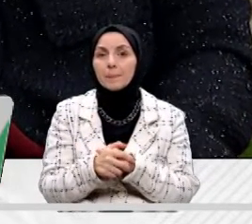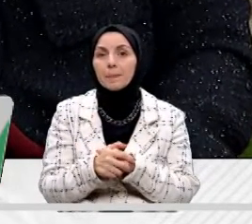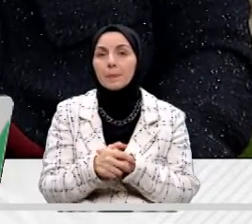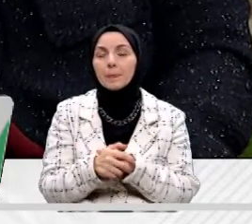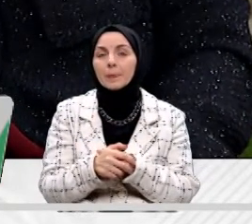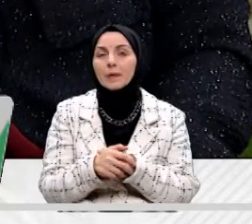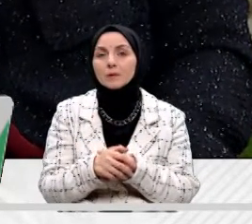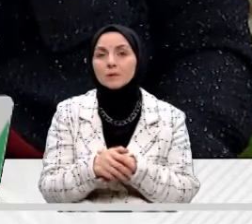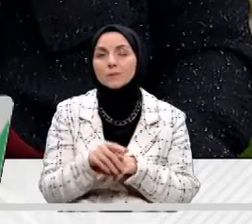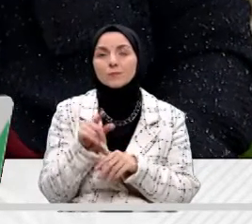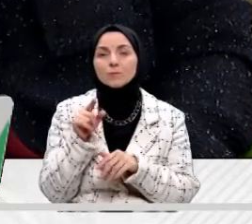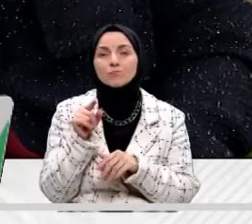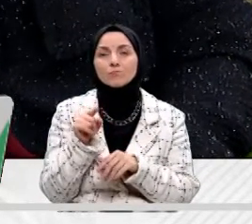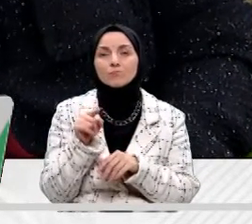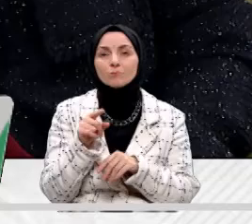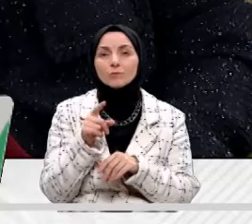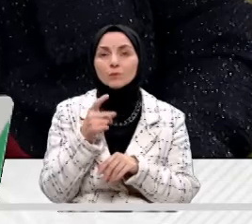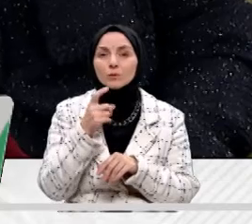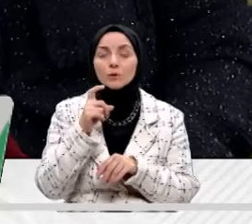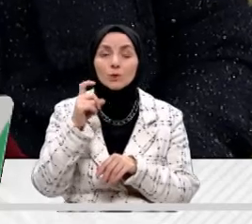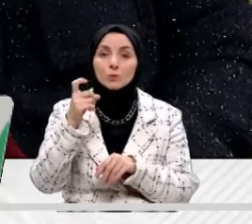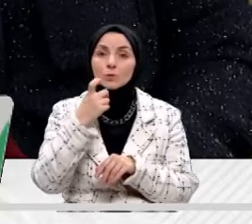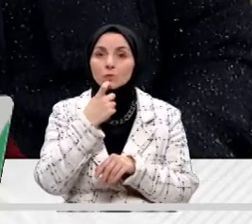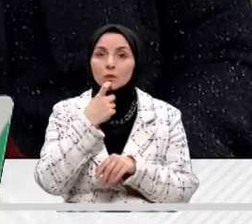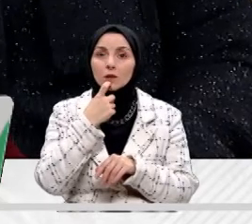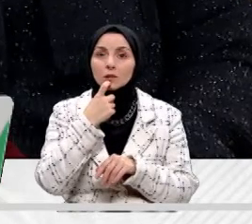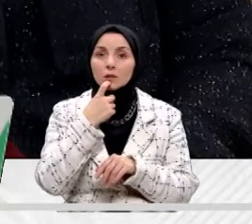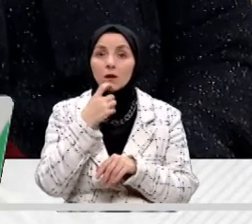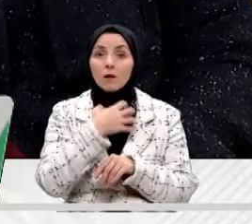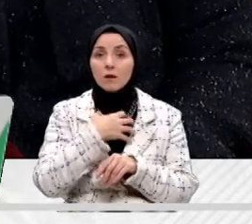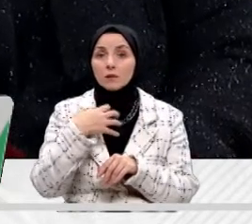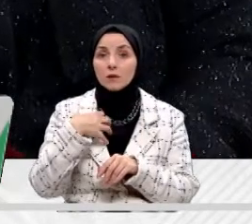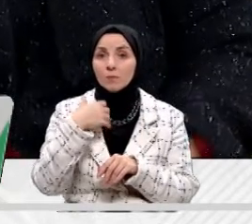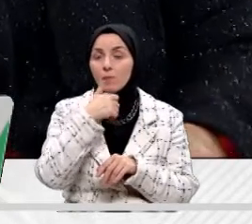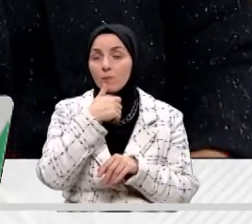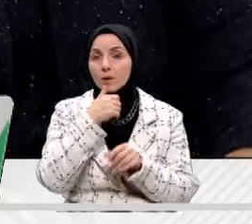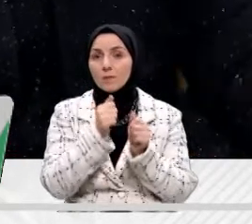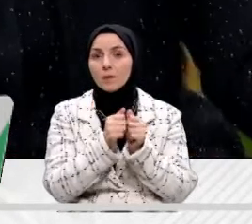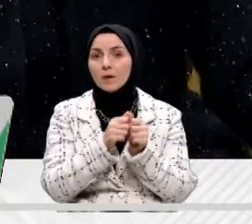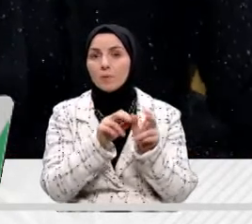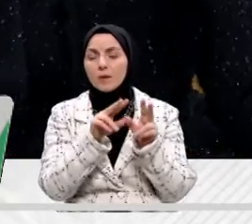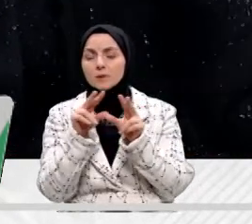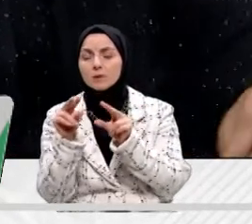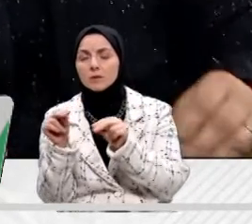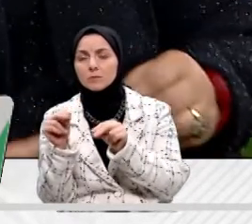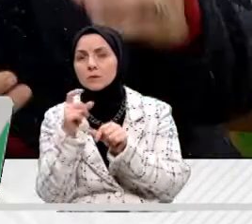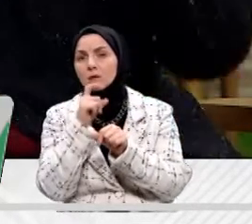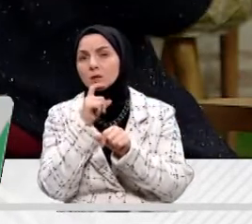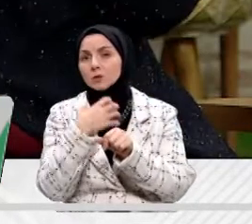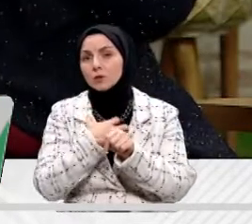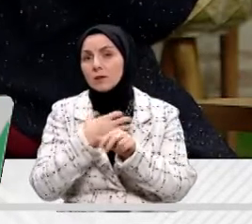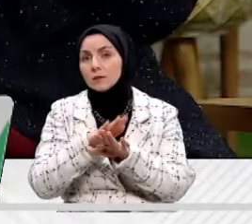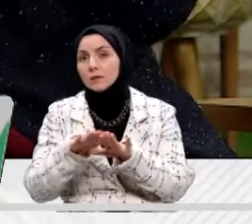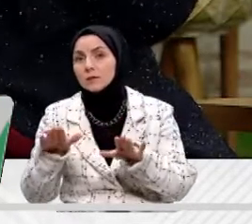bu yatmanın da bu yaşta farklı konuları var ama ben onu hiç söylemeyeyim yani anne babalar hiç korkmasınlar birinci konu bu ikincisi